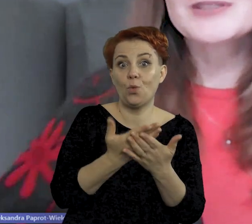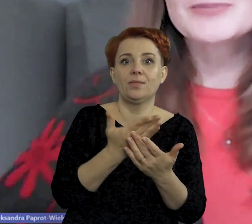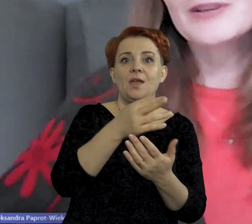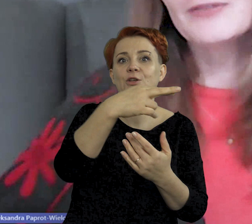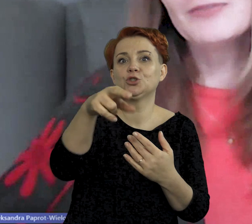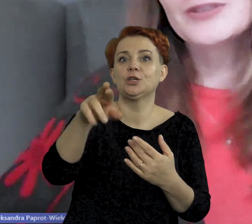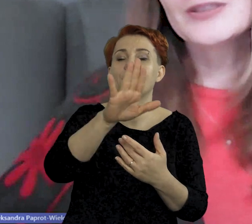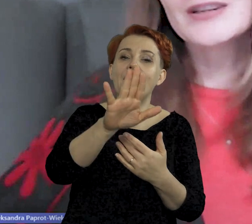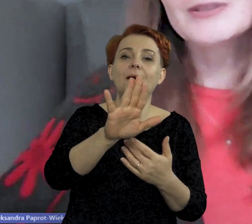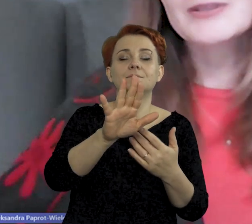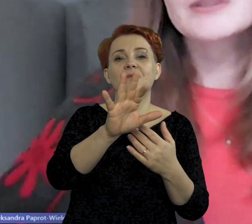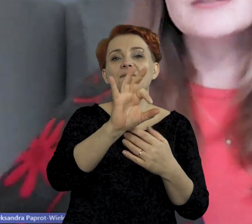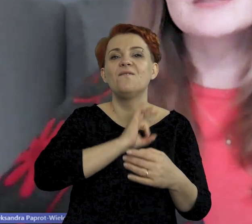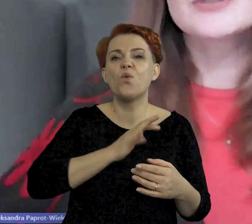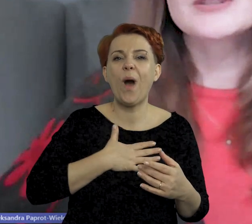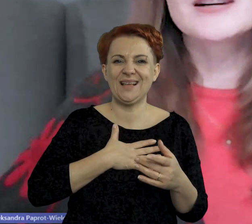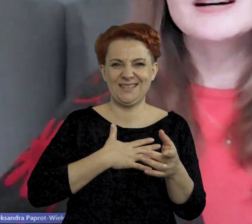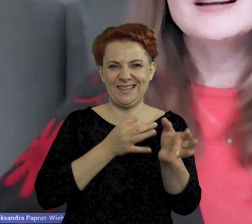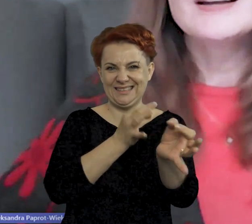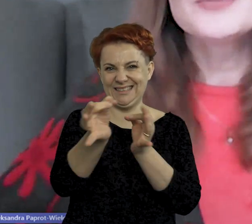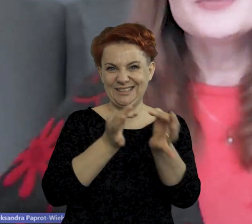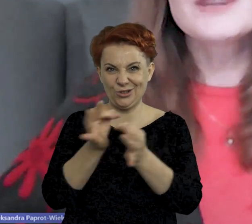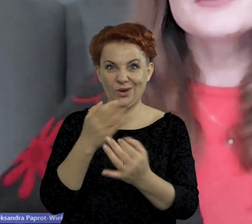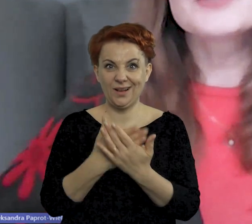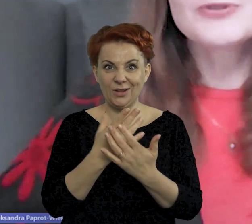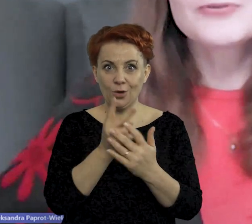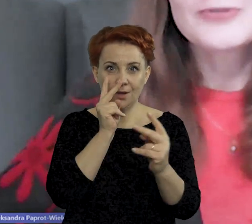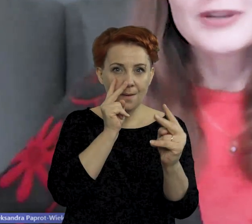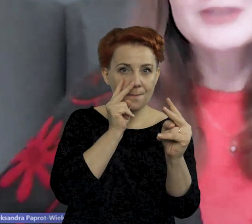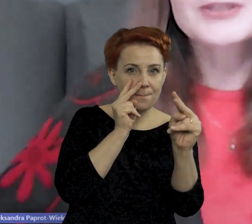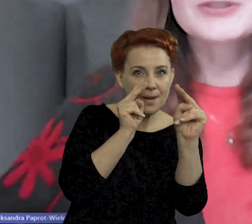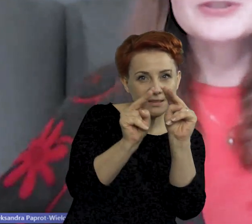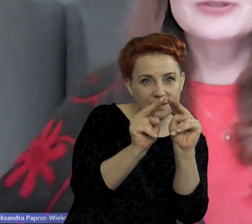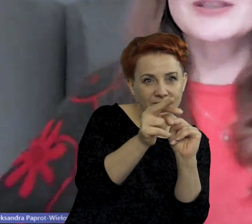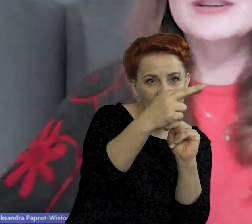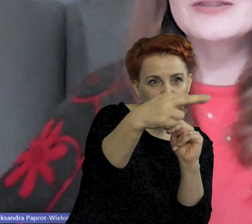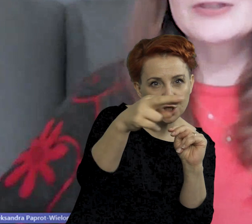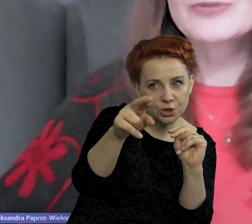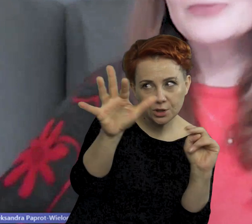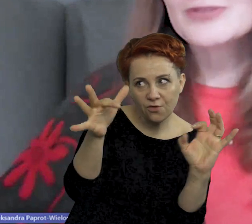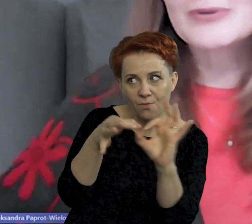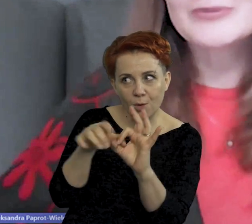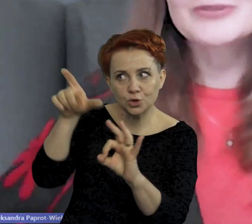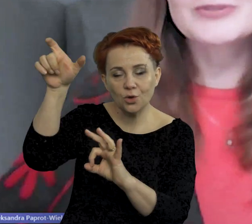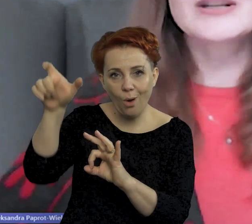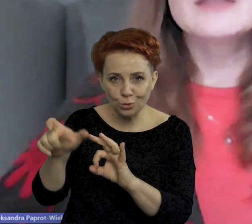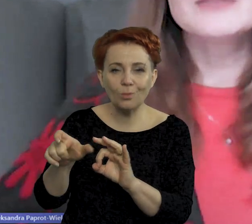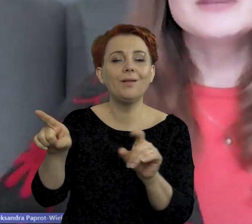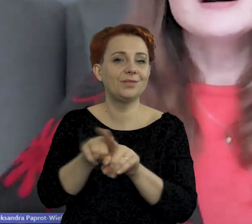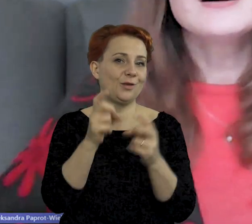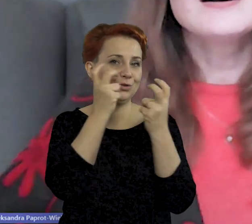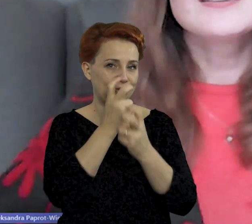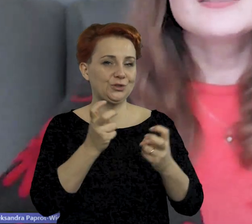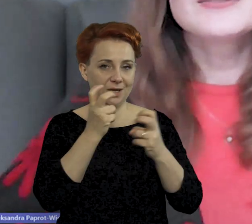swoje własne biografie i myślę, że taka perspektywa spojrzenia na biografię przedmiotów w kontekście historii życia danej osoby również byłaby czymś